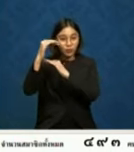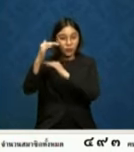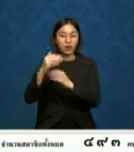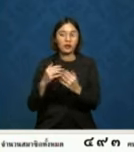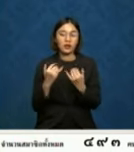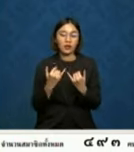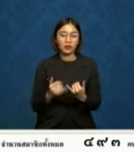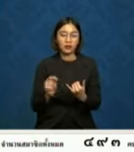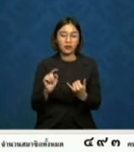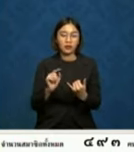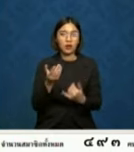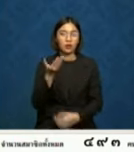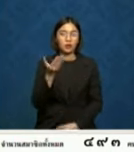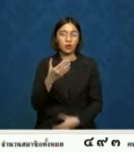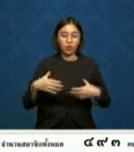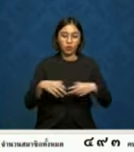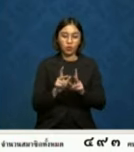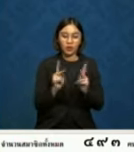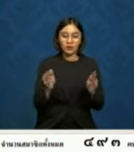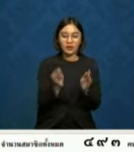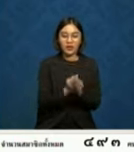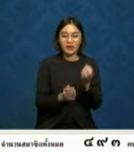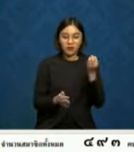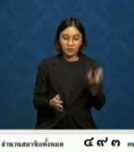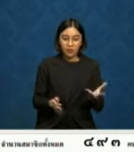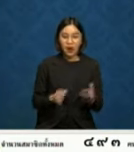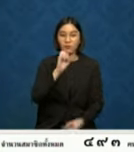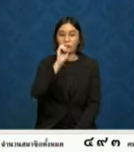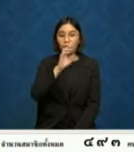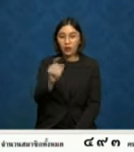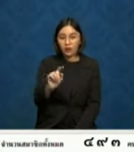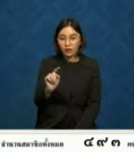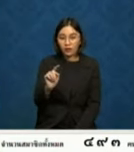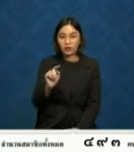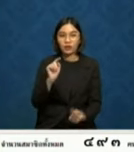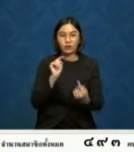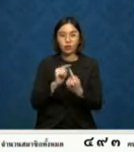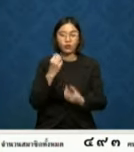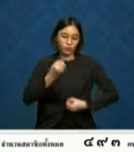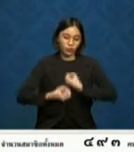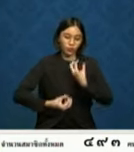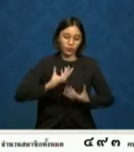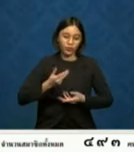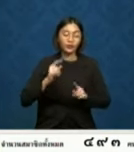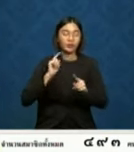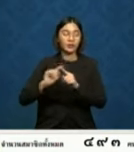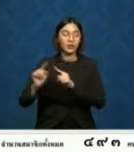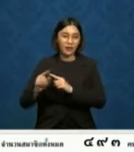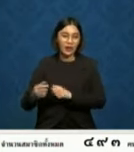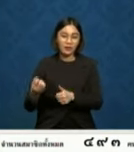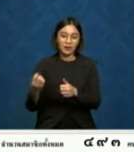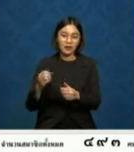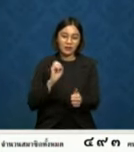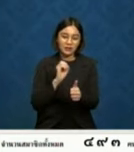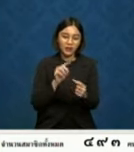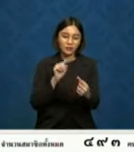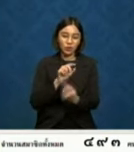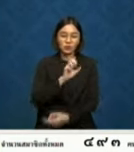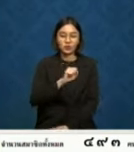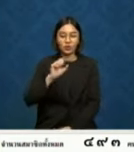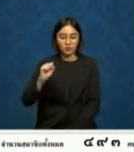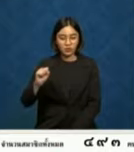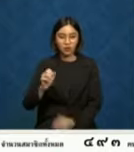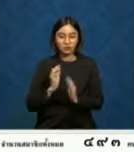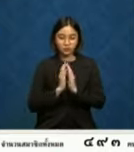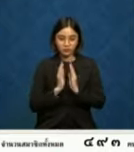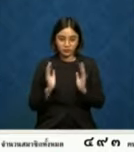อนุญาตท่านนะครับทางกรรมาธิการเสียงข้างมากยืนยันในความเห็นที่มีและนำเสนอต่อสภาผู้แทนราษฎร